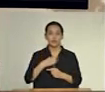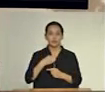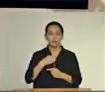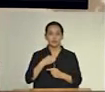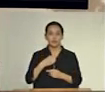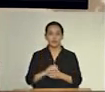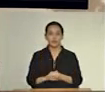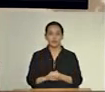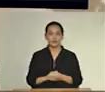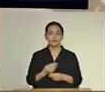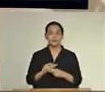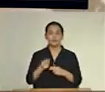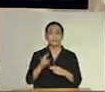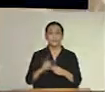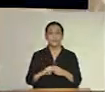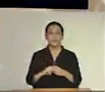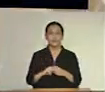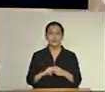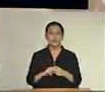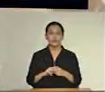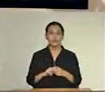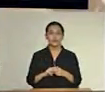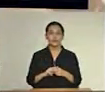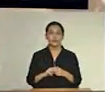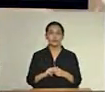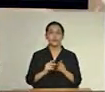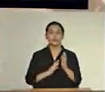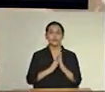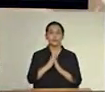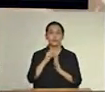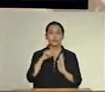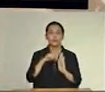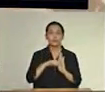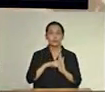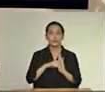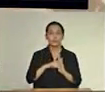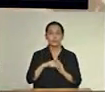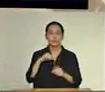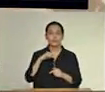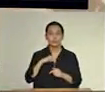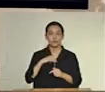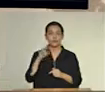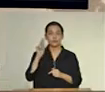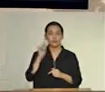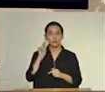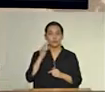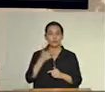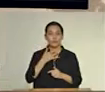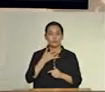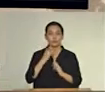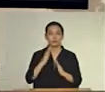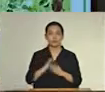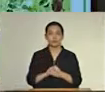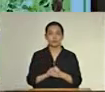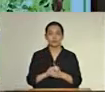bo'ladi. Demak, bu o'z navbatida o'simliklarni tuzilishi va xususiyatlarini o'rganishni talab etadi.